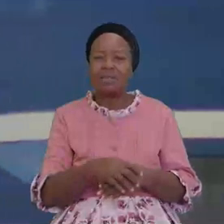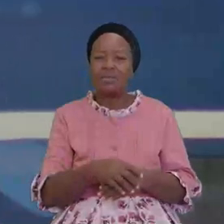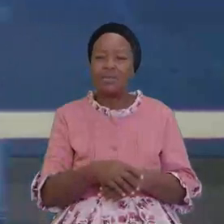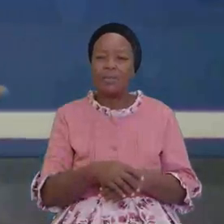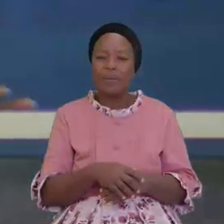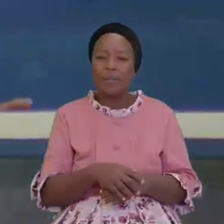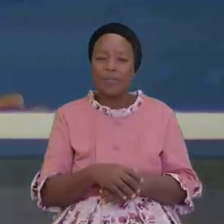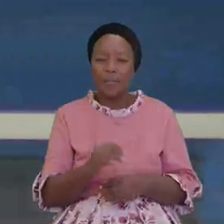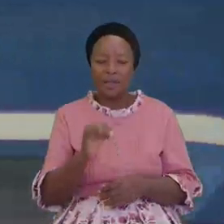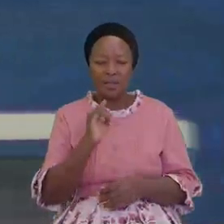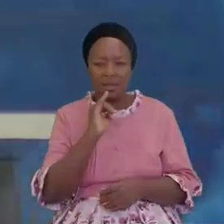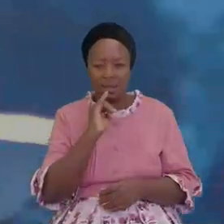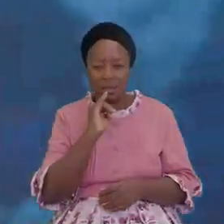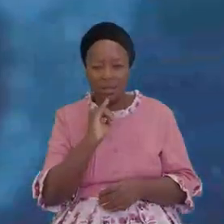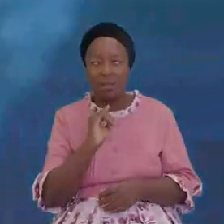toute infirmité